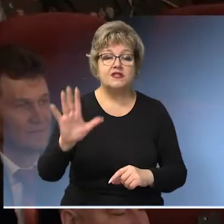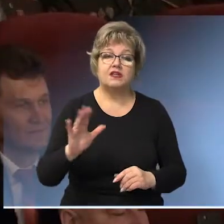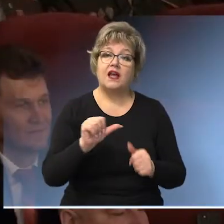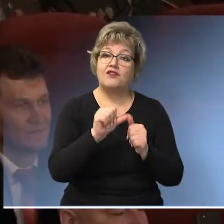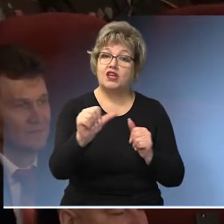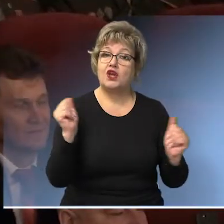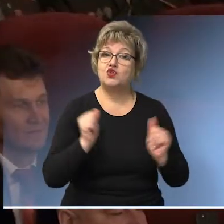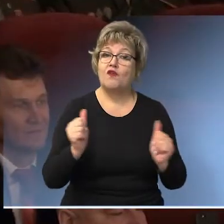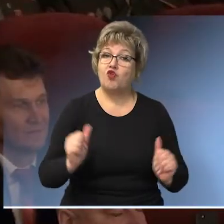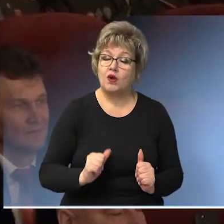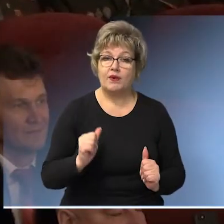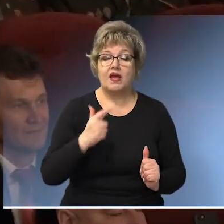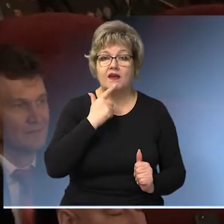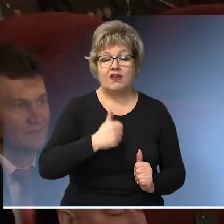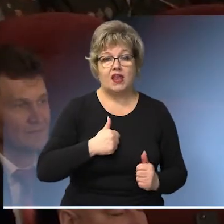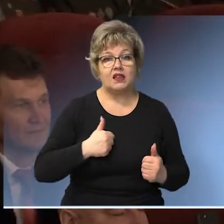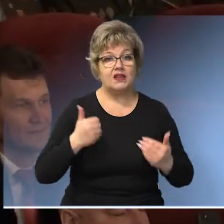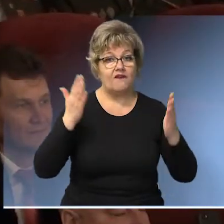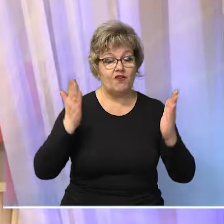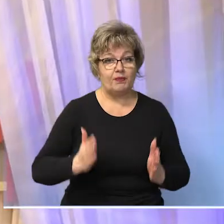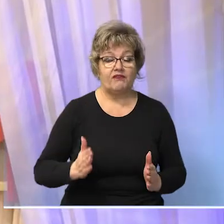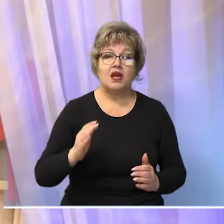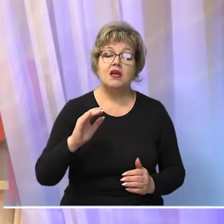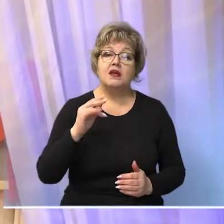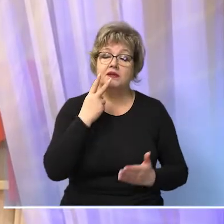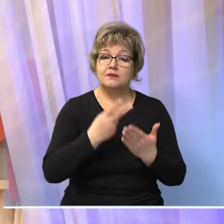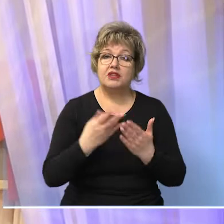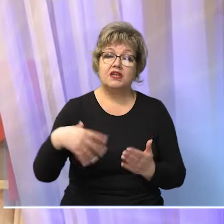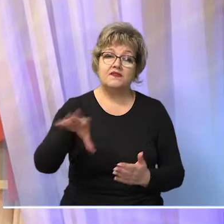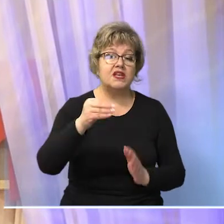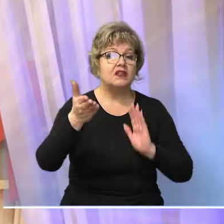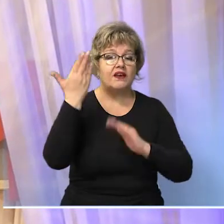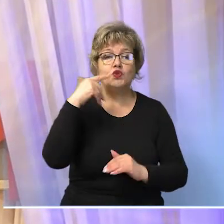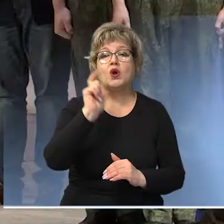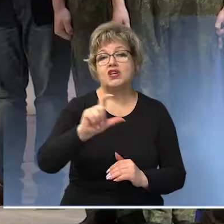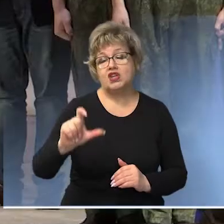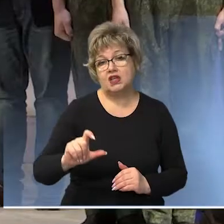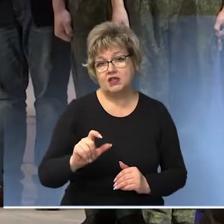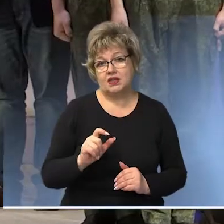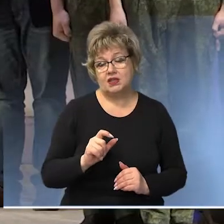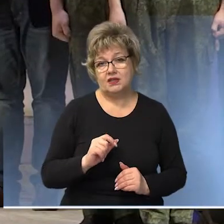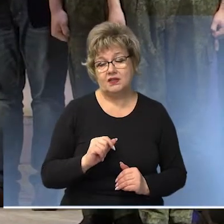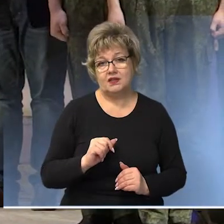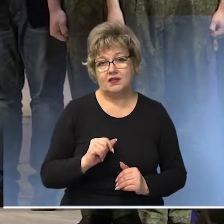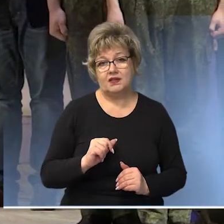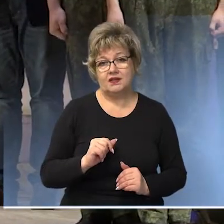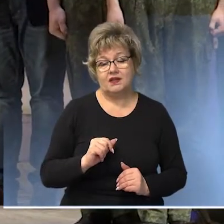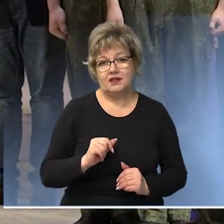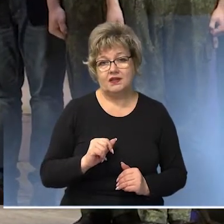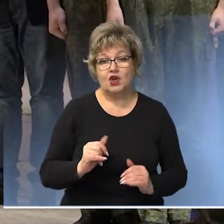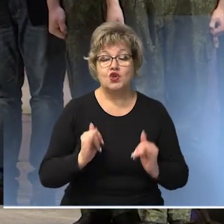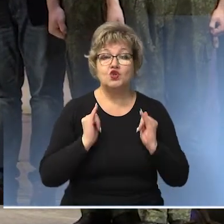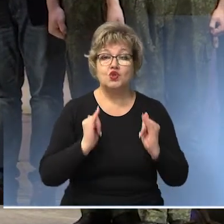мужчины всегда выделяются формой и военной выправкой, несмотря на то, что уже все давно гражданские люди.